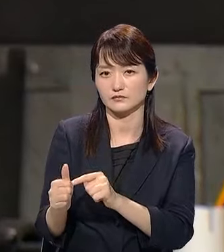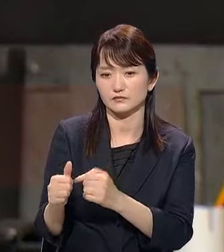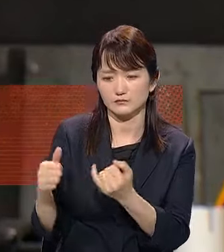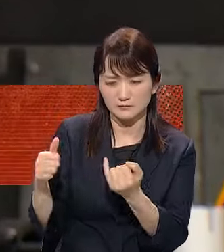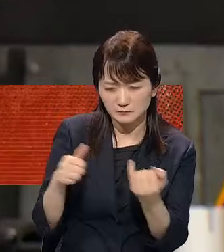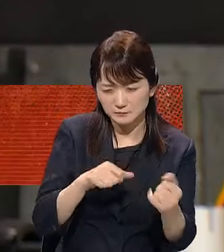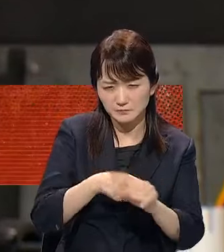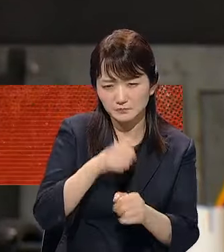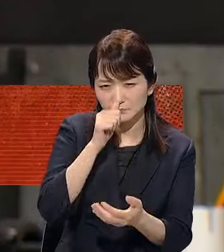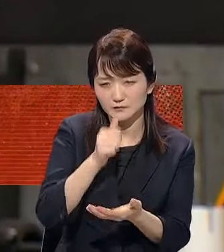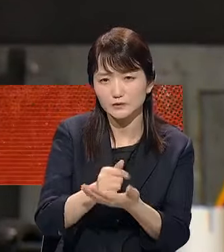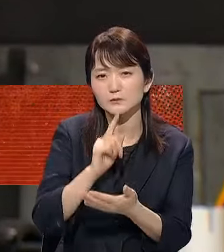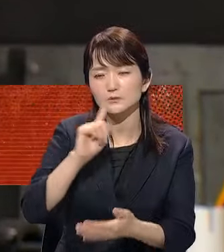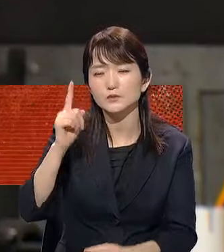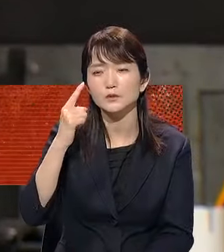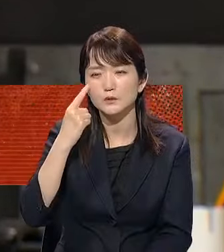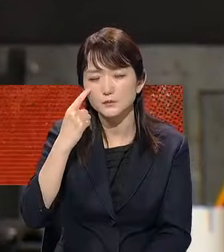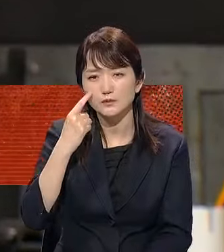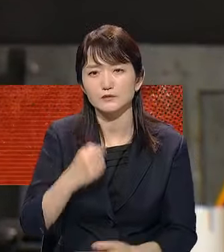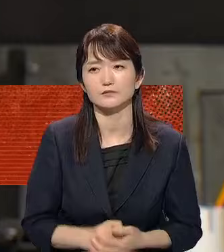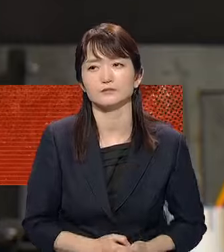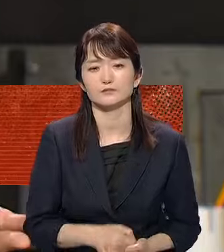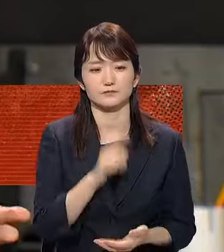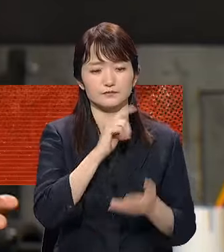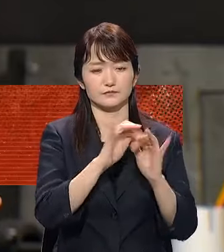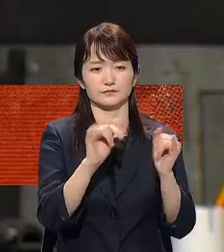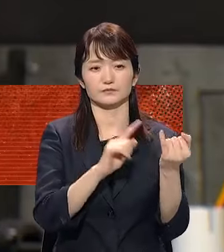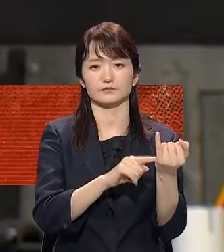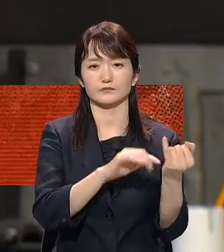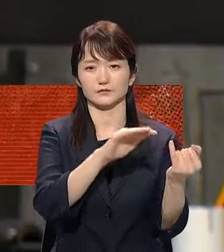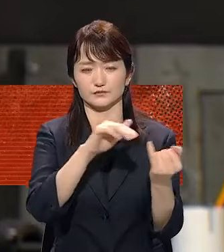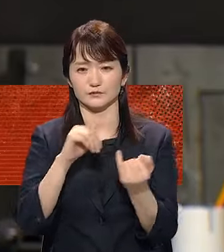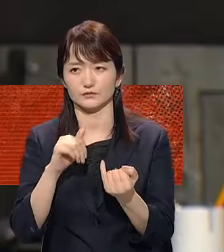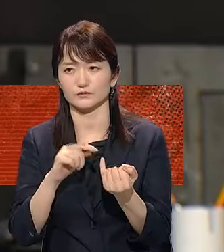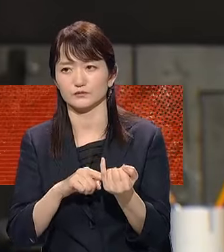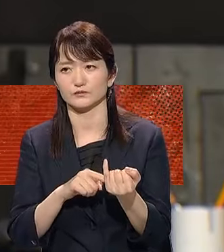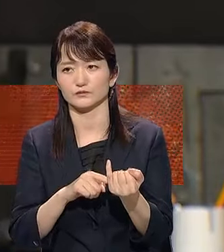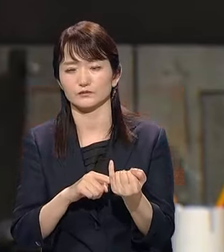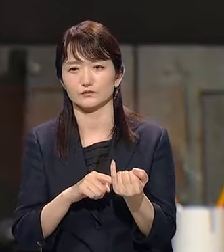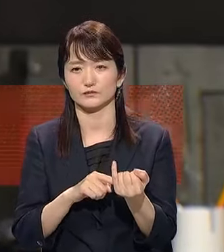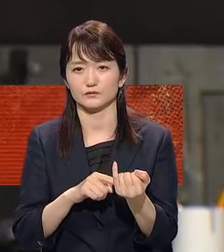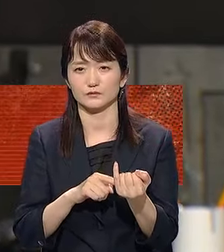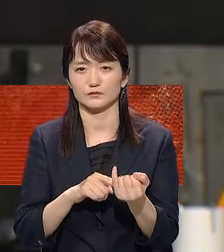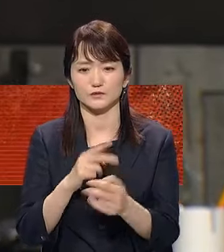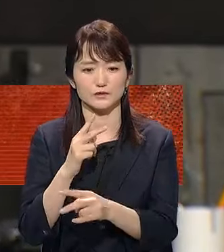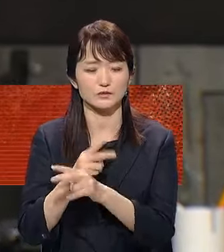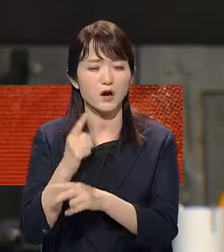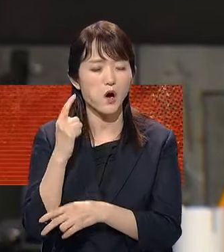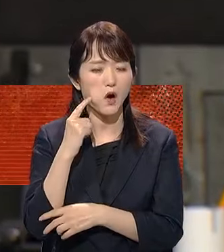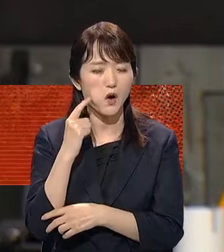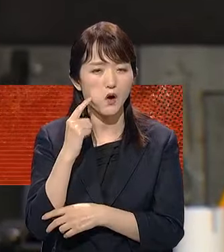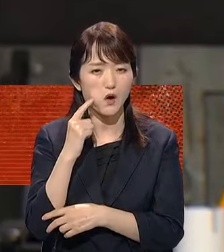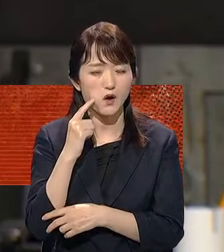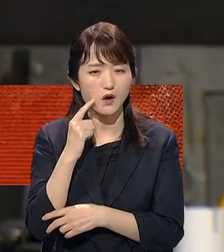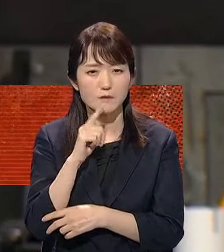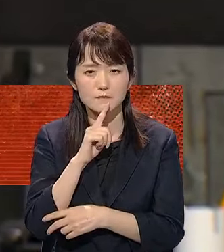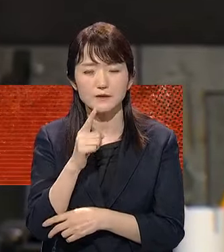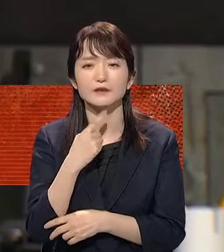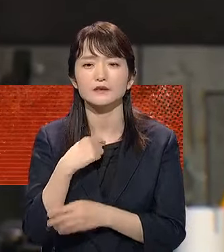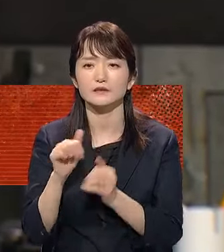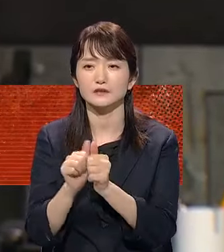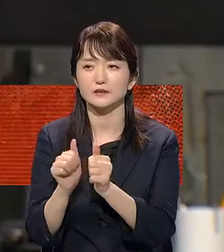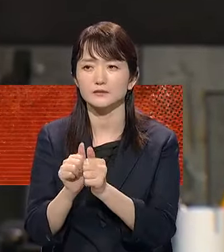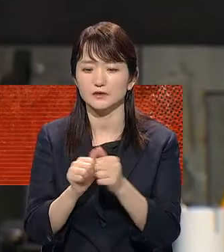하고 또 제보자 역시로 참고인으로 그 이 쇼핑몰 사칭한 사람, 사칭한 남자와 주고받던 대화를 전부 다 제출했다고